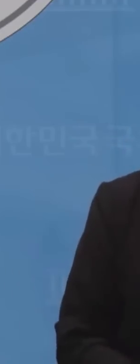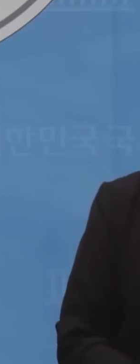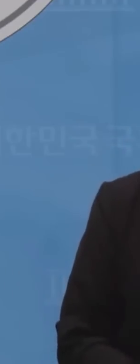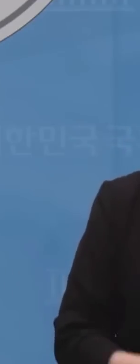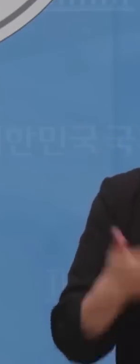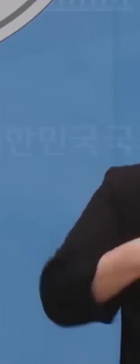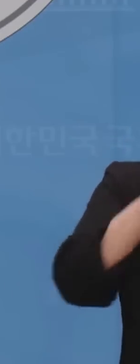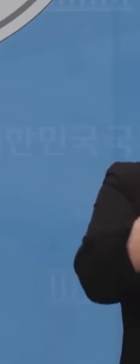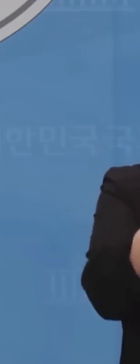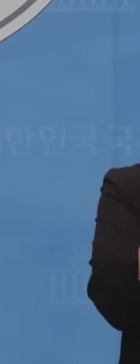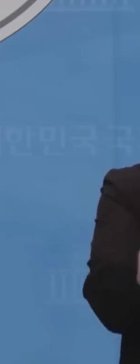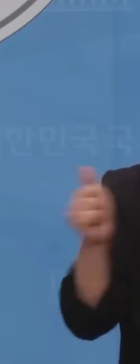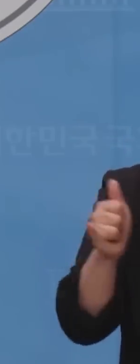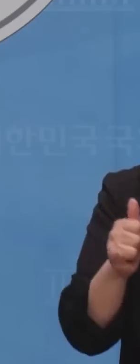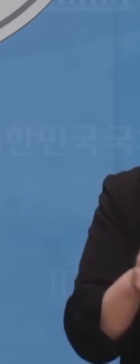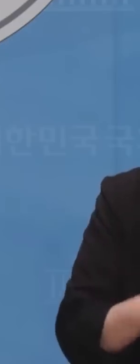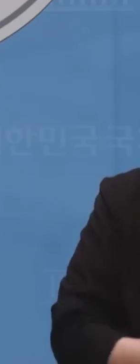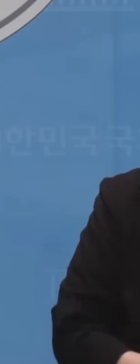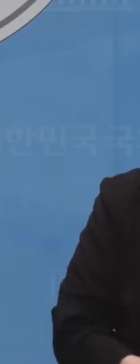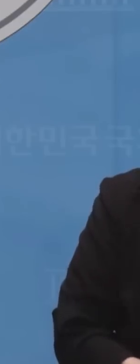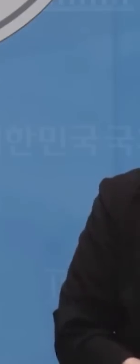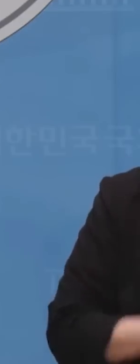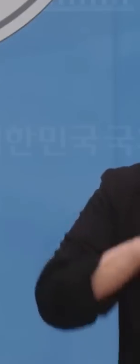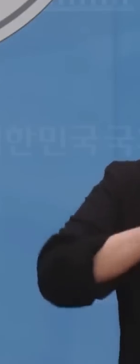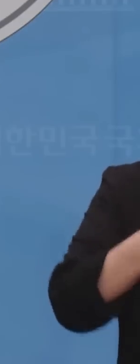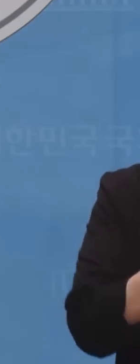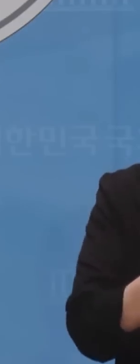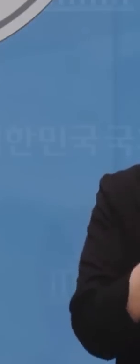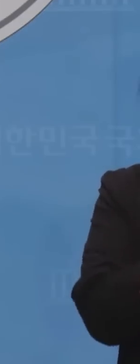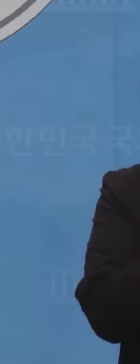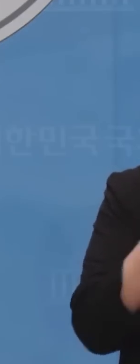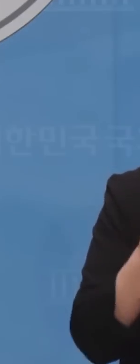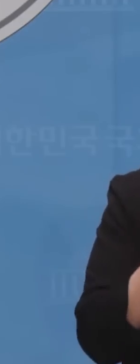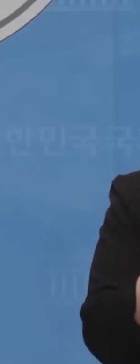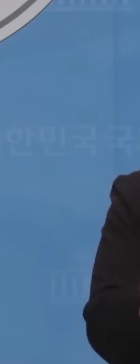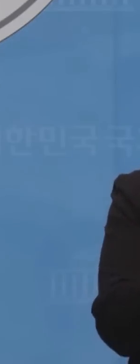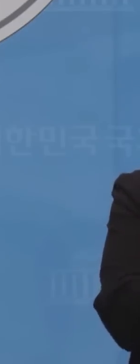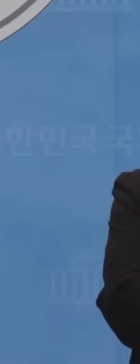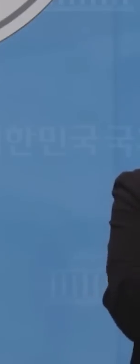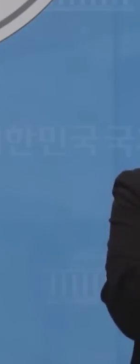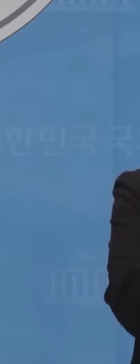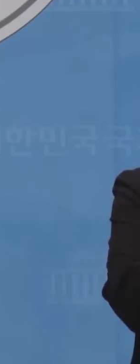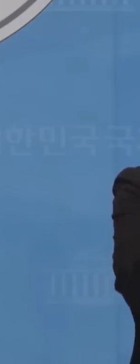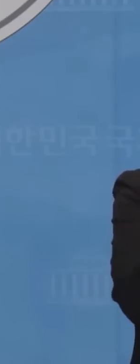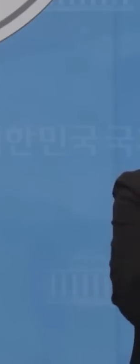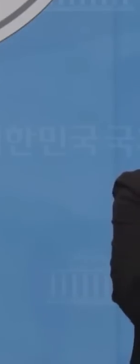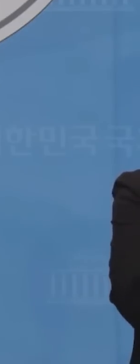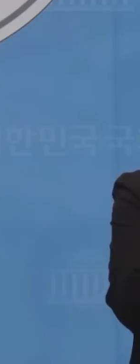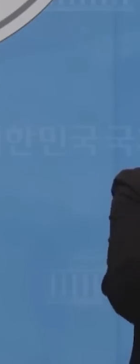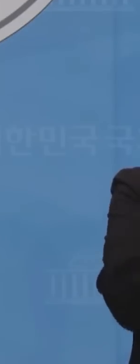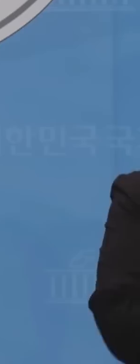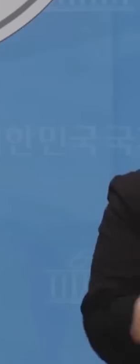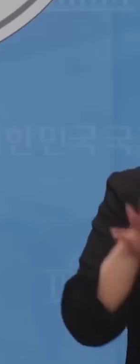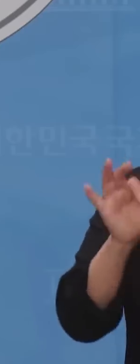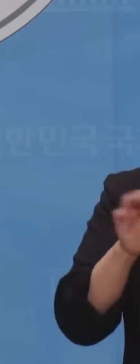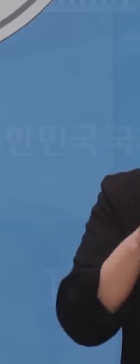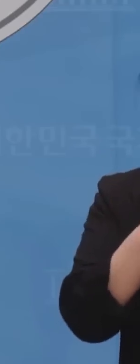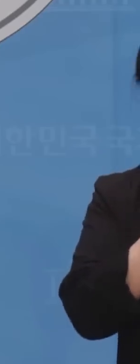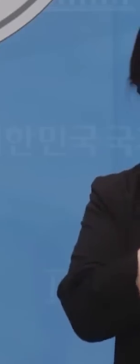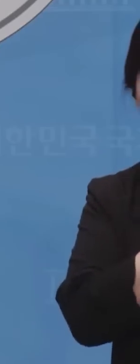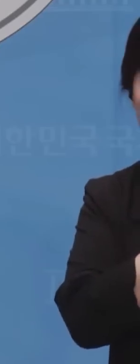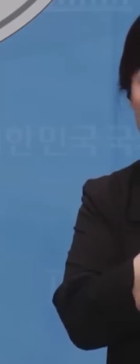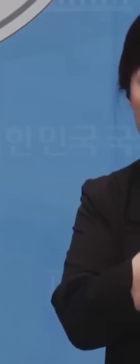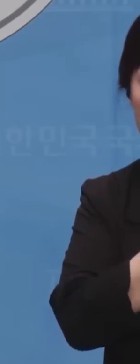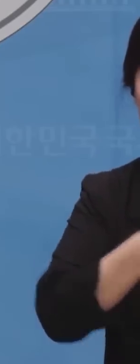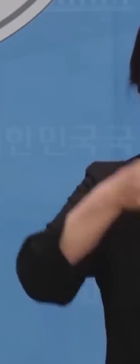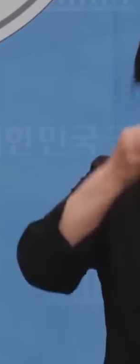선출직 공직자가 60억 원어치의 물밑 자산을 갖고 있었지만 김 의원은 법적으로